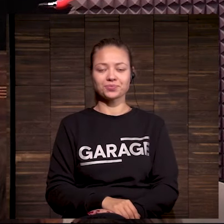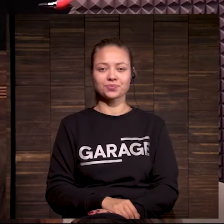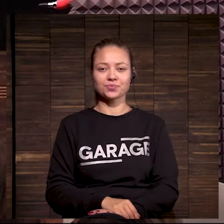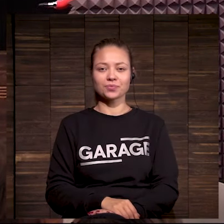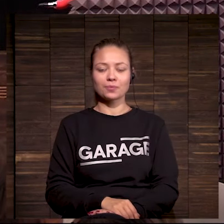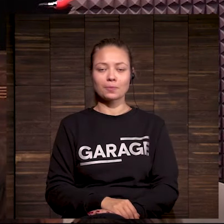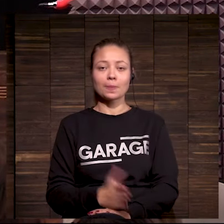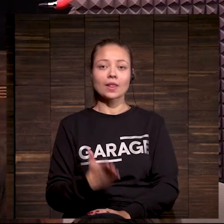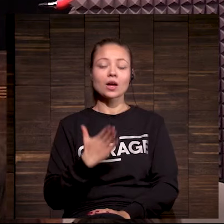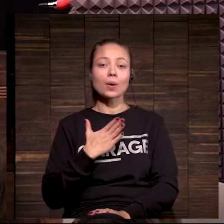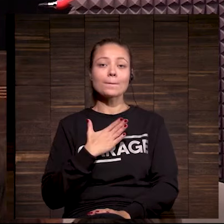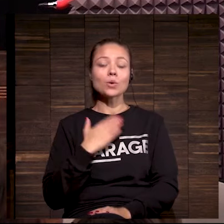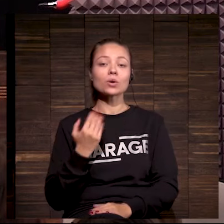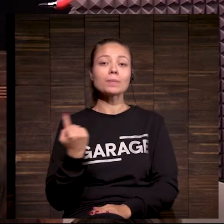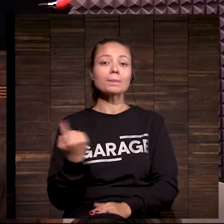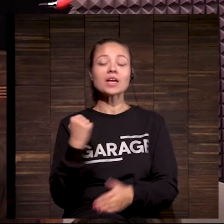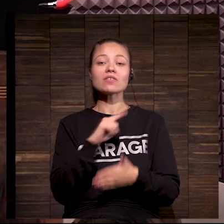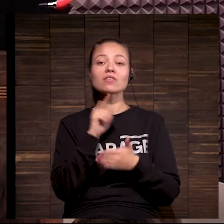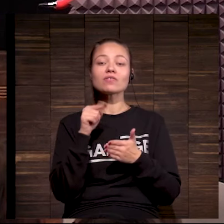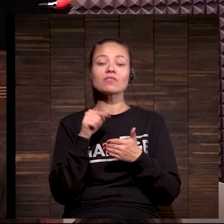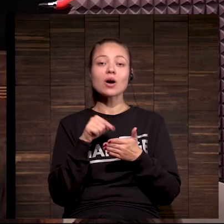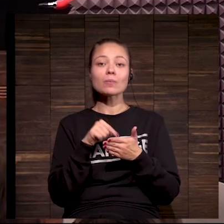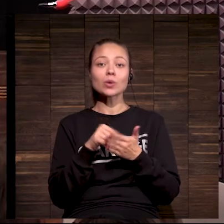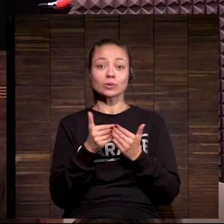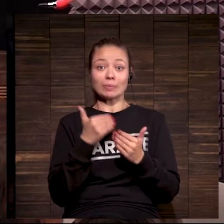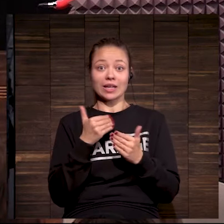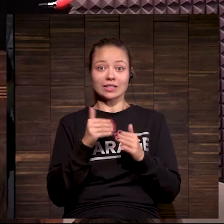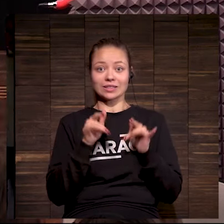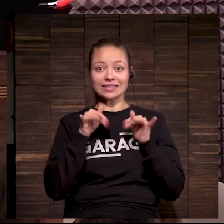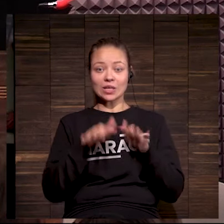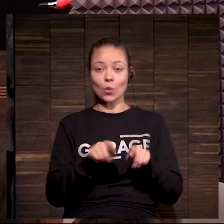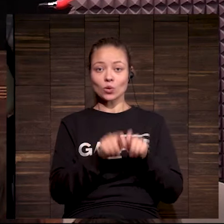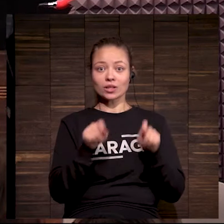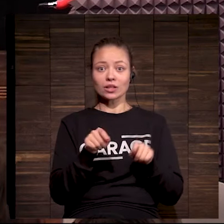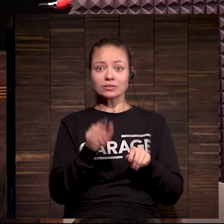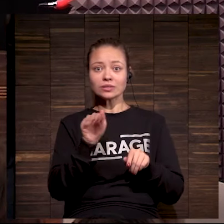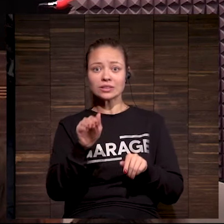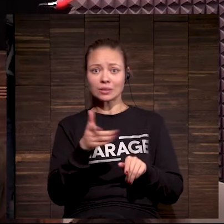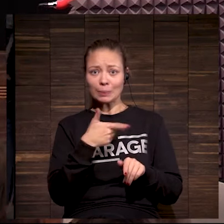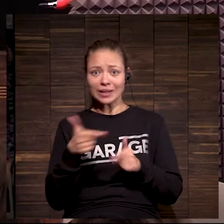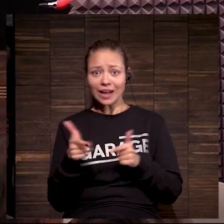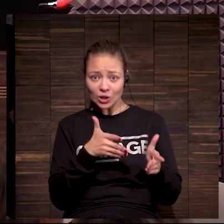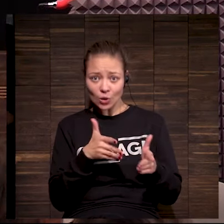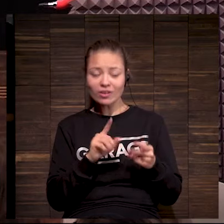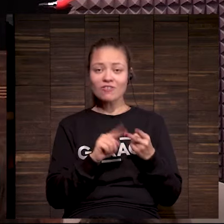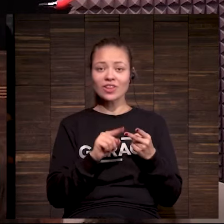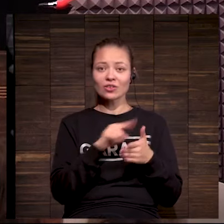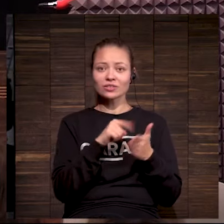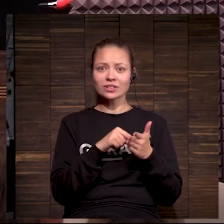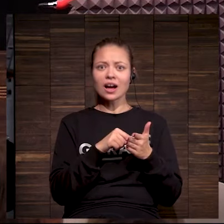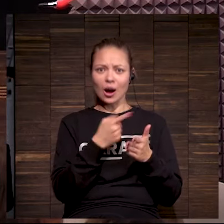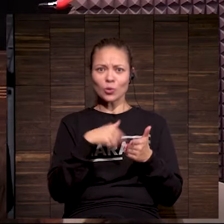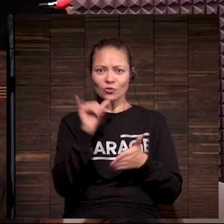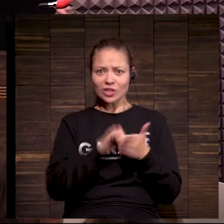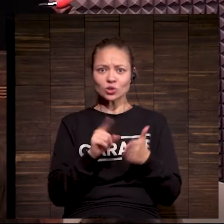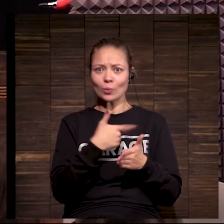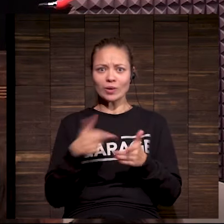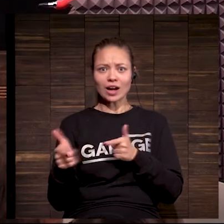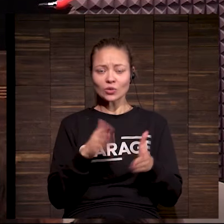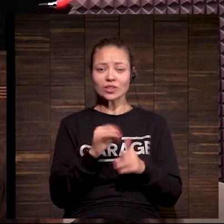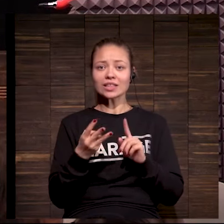мой первый вопрос был период с церемонии открытия мы готовы второй вопрос мы уверены что мы готовы и